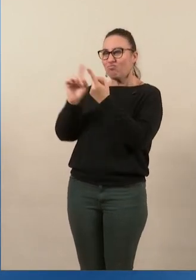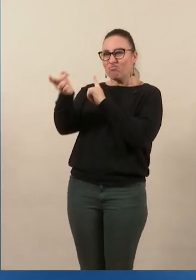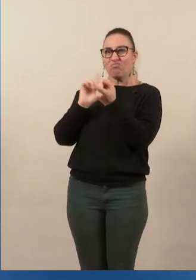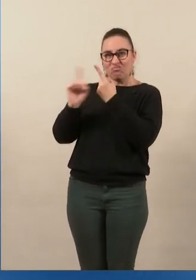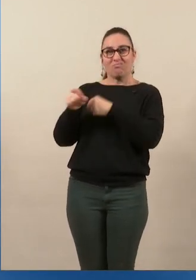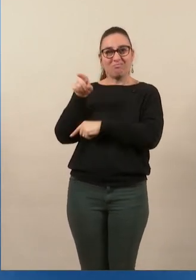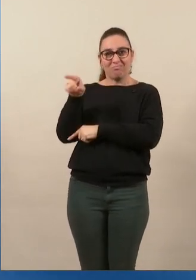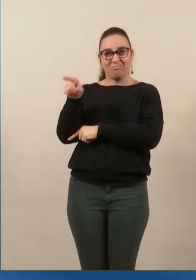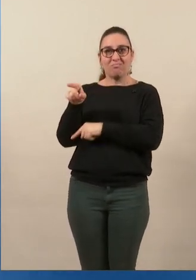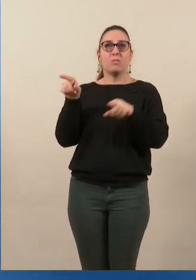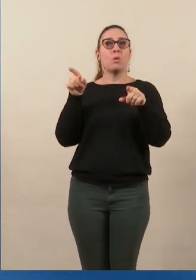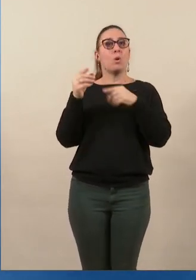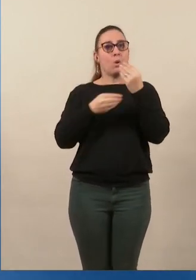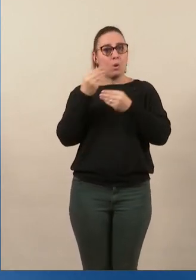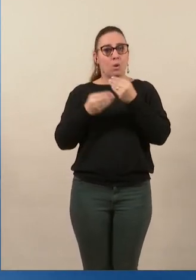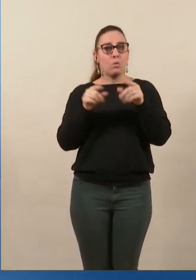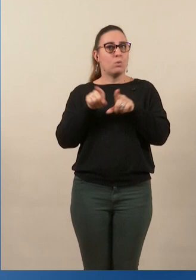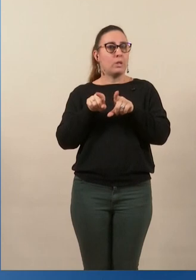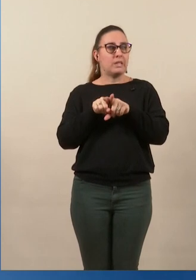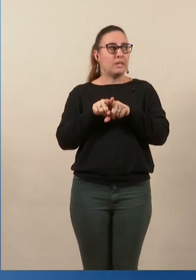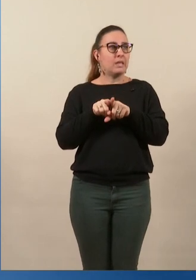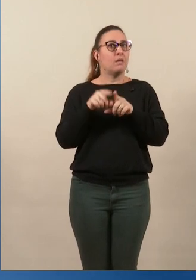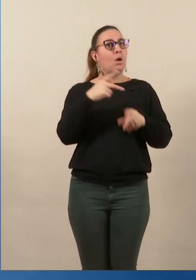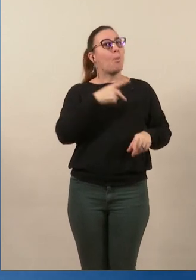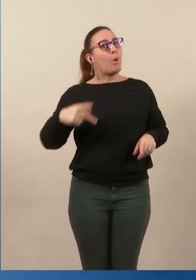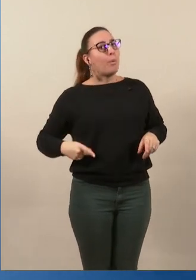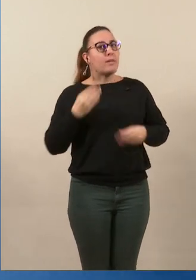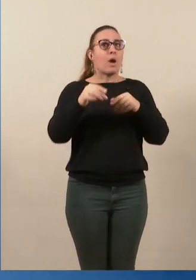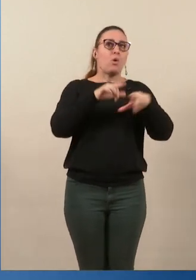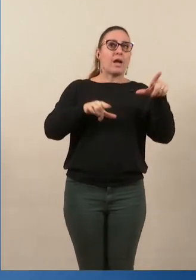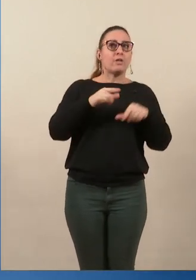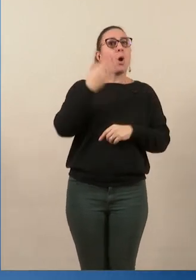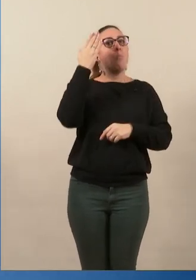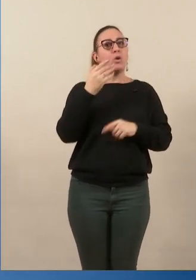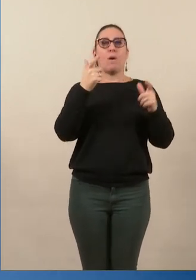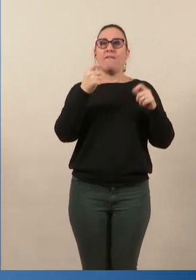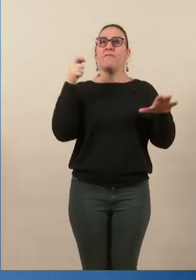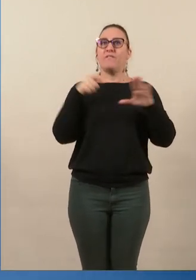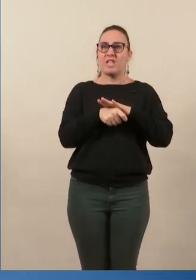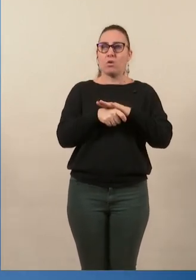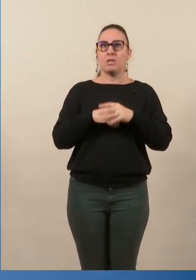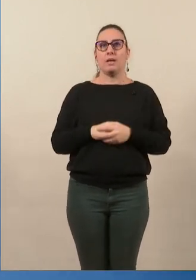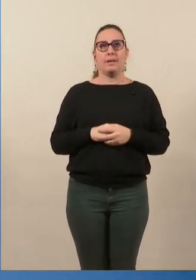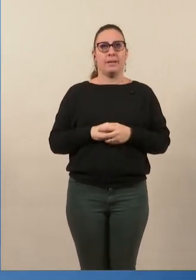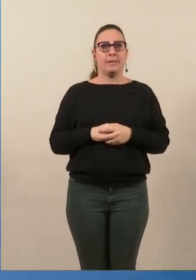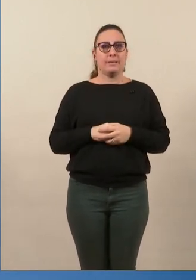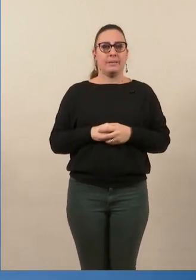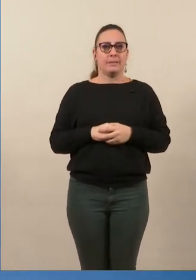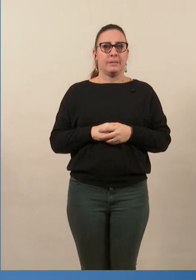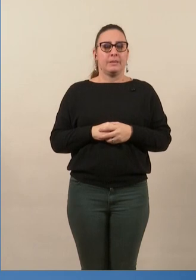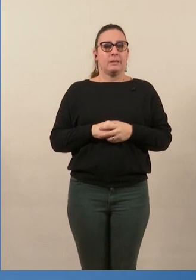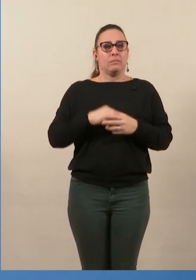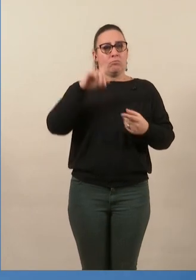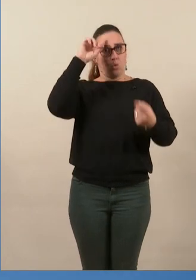ceux qui sont à destination des euh propriétaires ou locataires qui ont besoin d'une aide financière l'action est est donc global